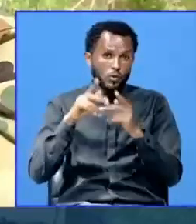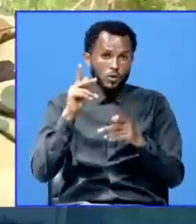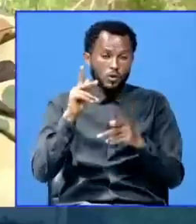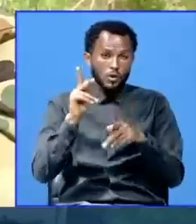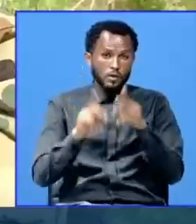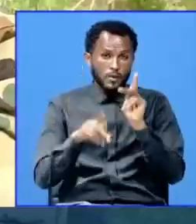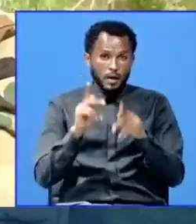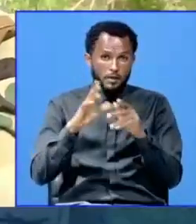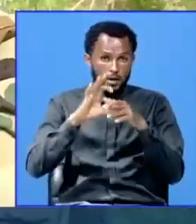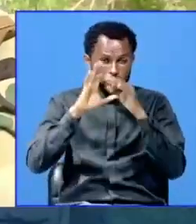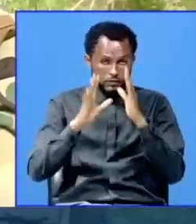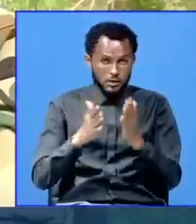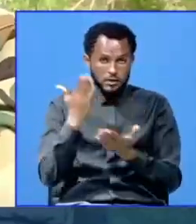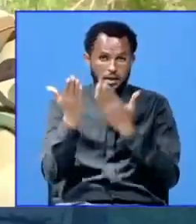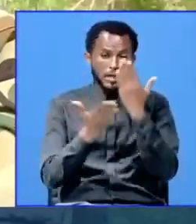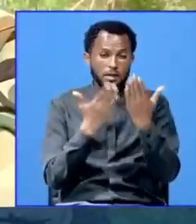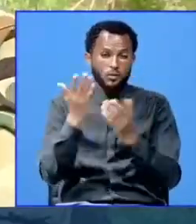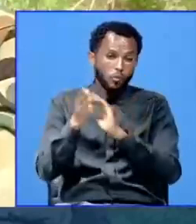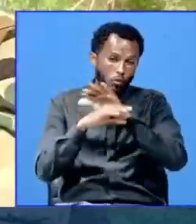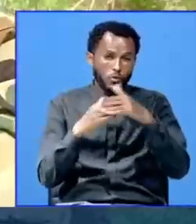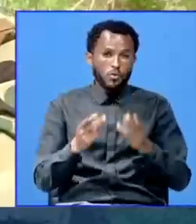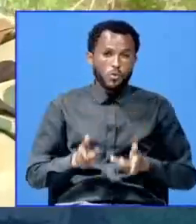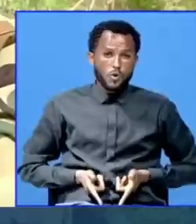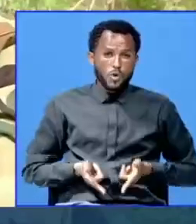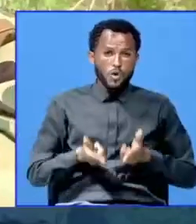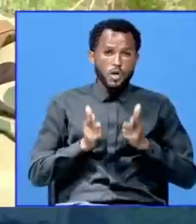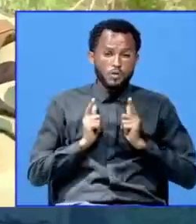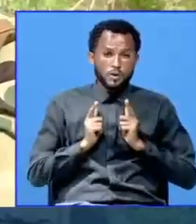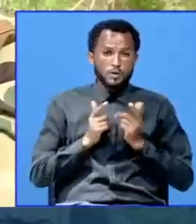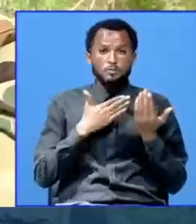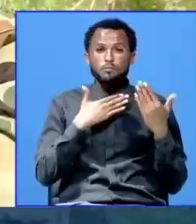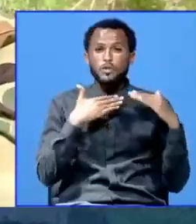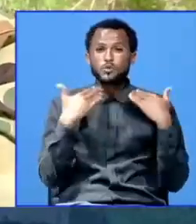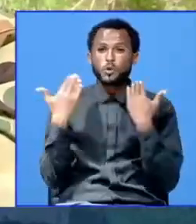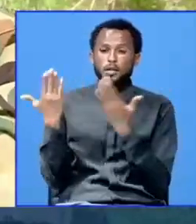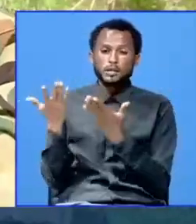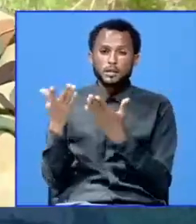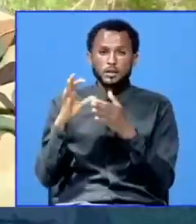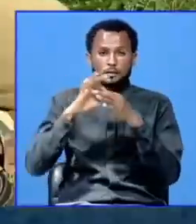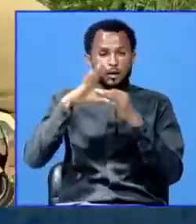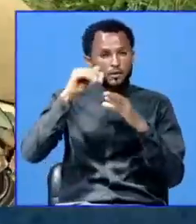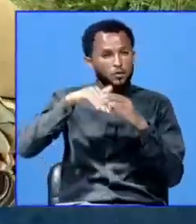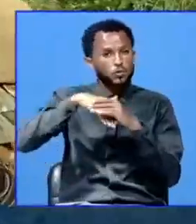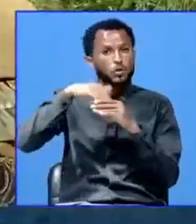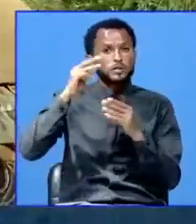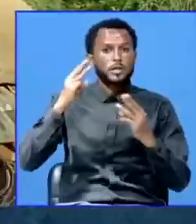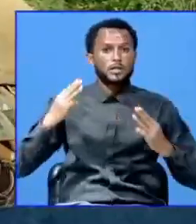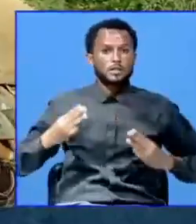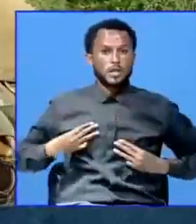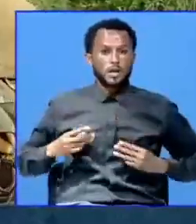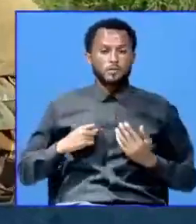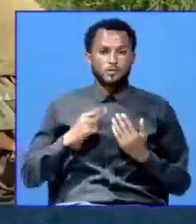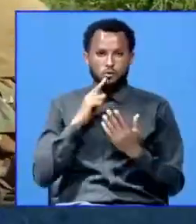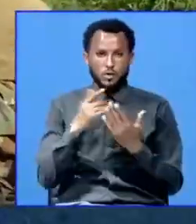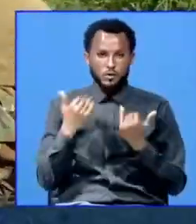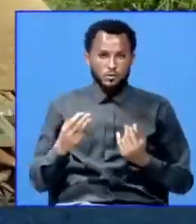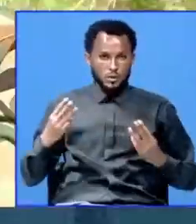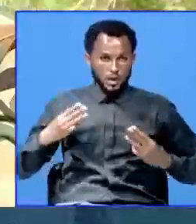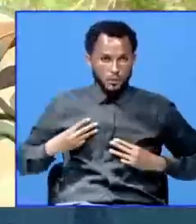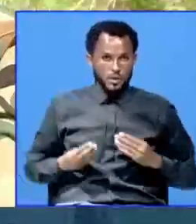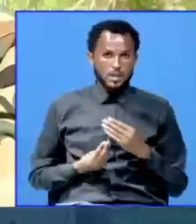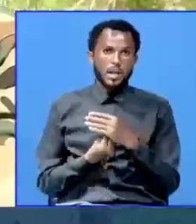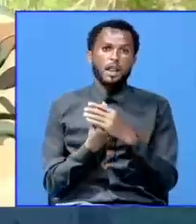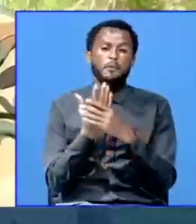بجات حفرات سب زغون كل نقري كل هيوتي كابس كاب هيوت مسواتي نت حفرات سب يلو زوت سراويتي حجون سراوي تقرأي ندال